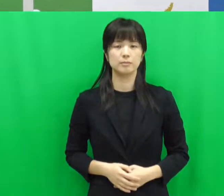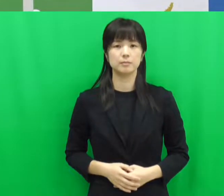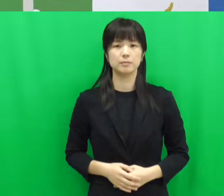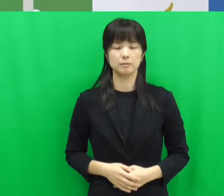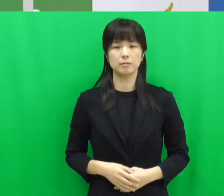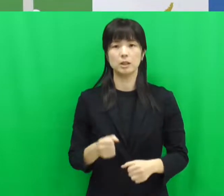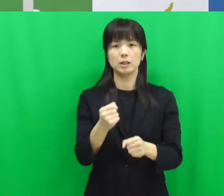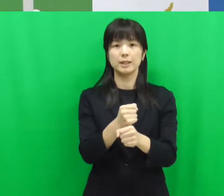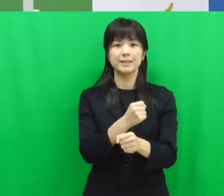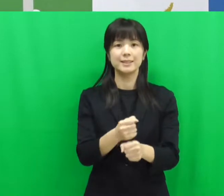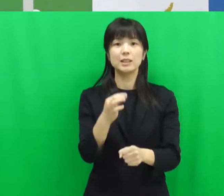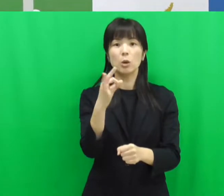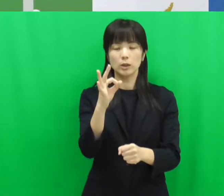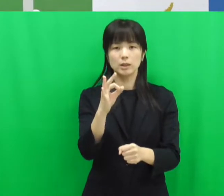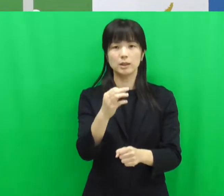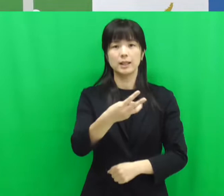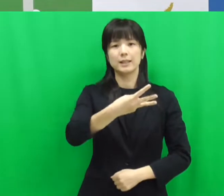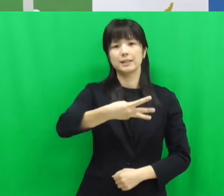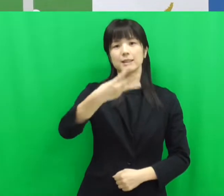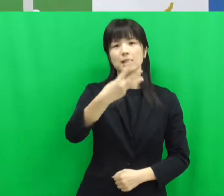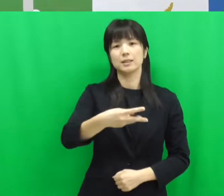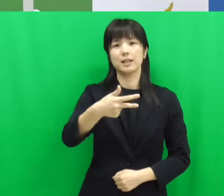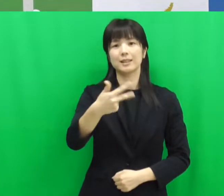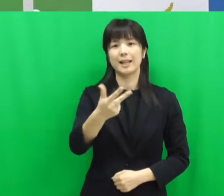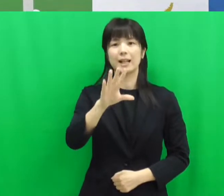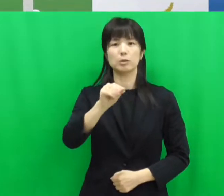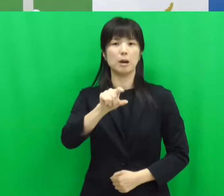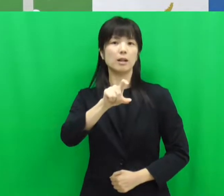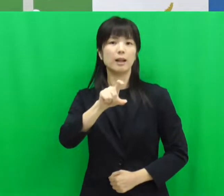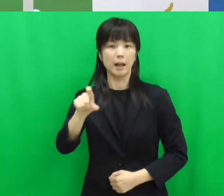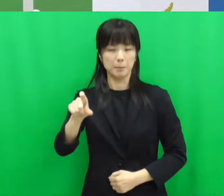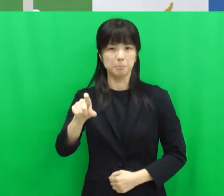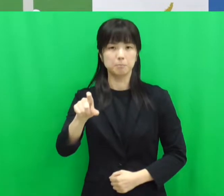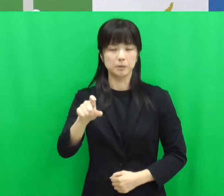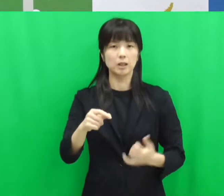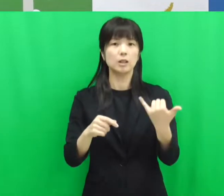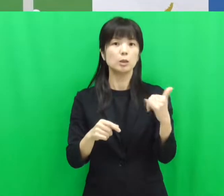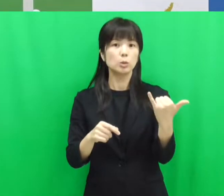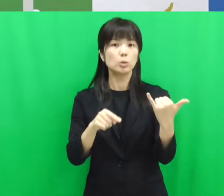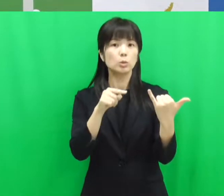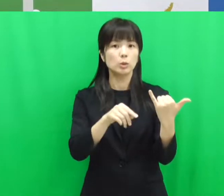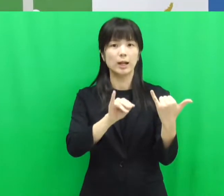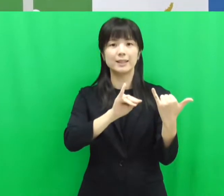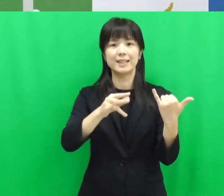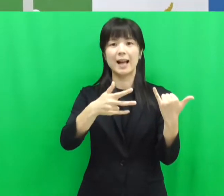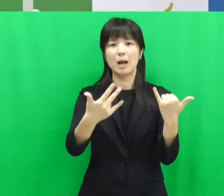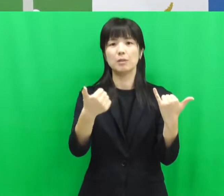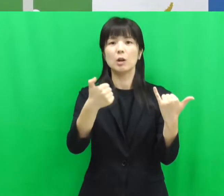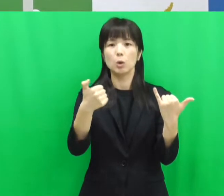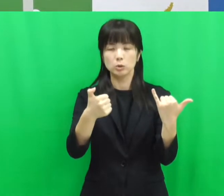事業費を3700万円、事業費3700万円で